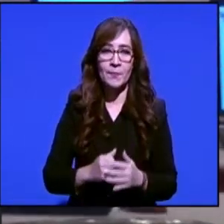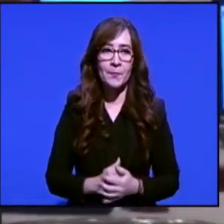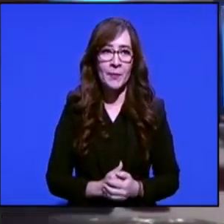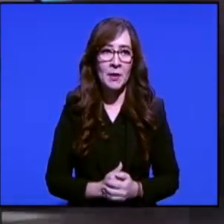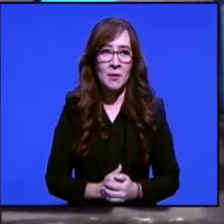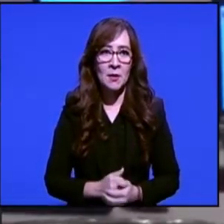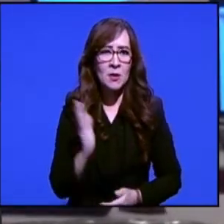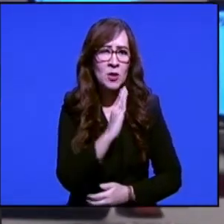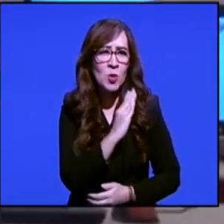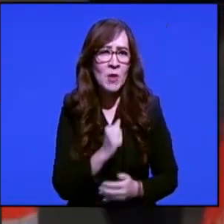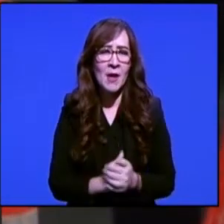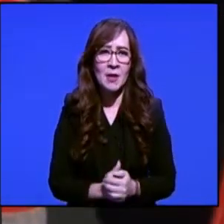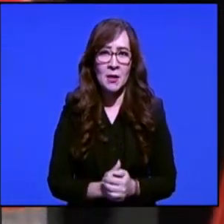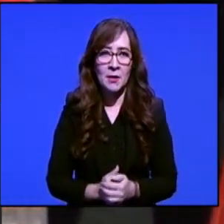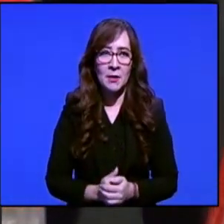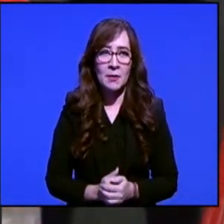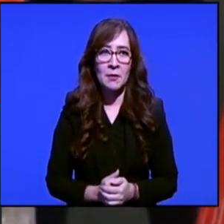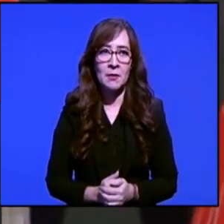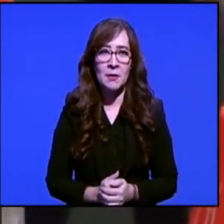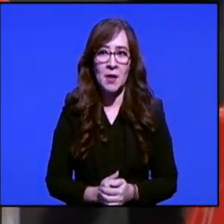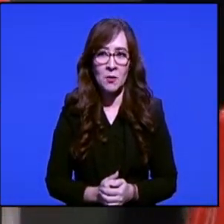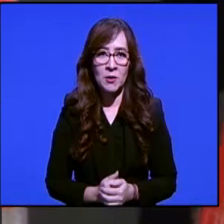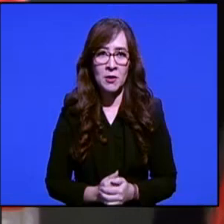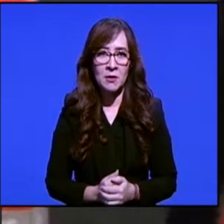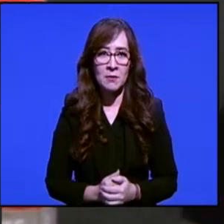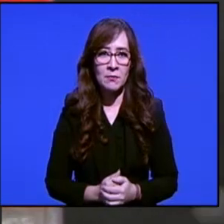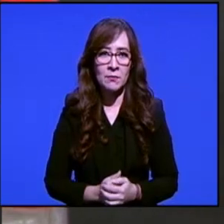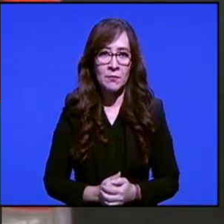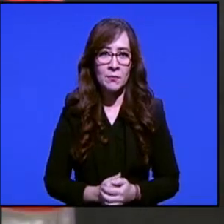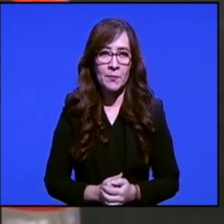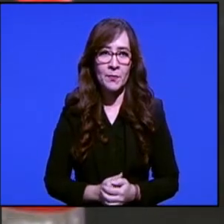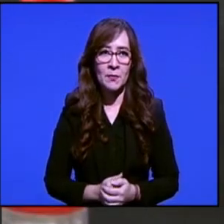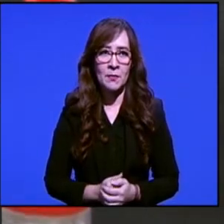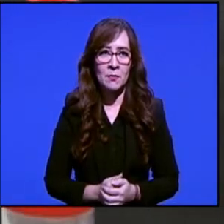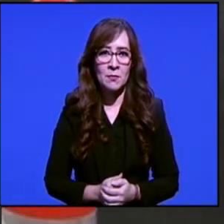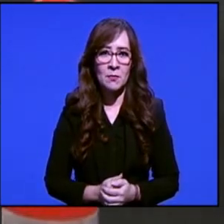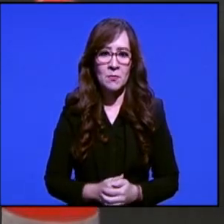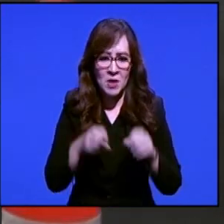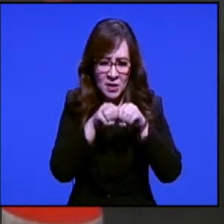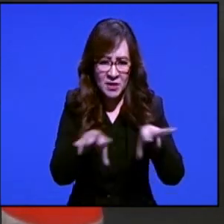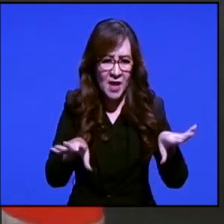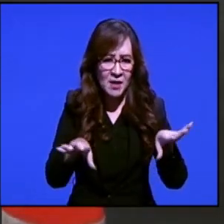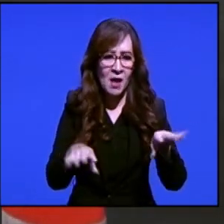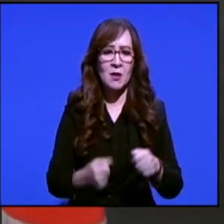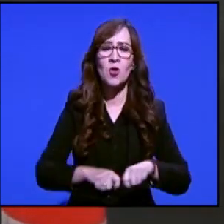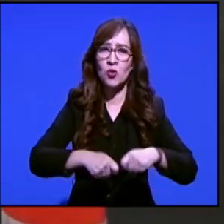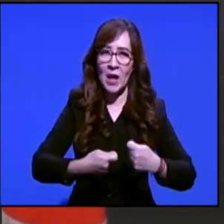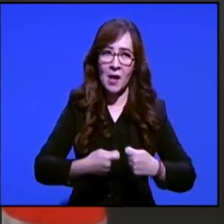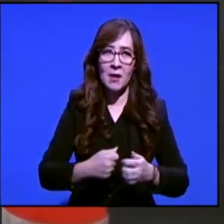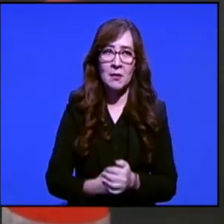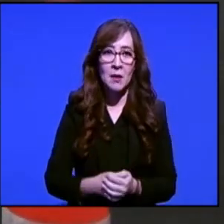gangguan jaringan. Oh ya, masih pasang anting-anting. Antingnya kenapa? Kan dipermati, Pak, jadi nggak